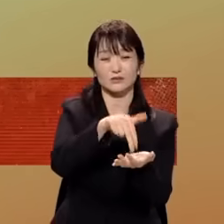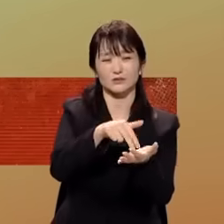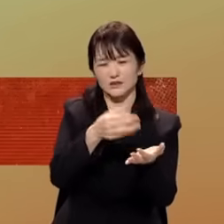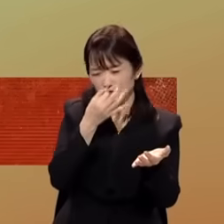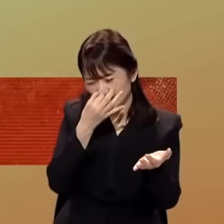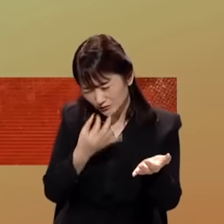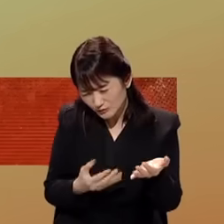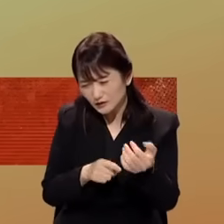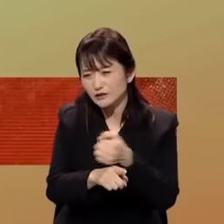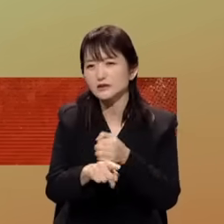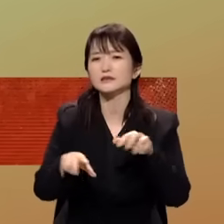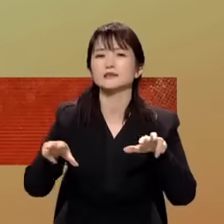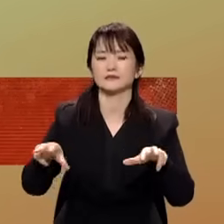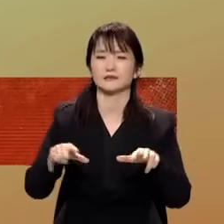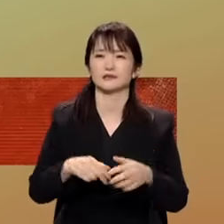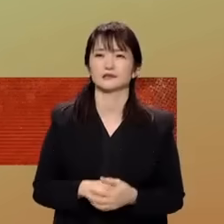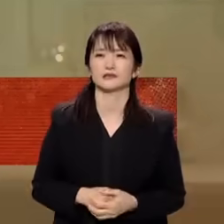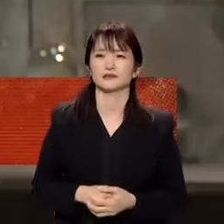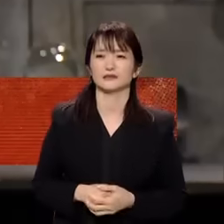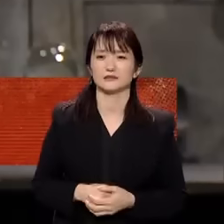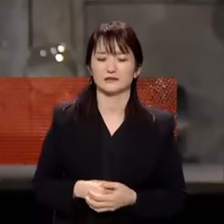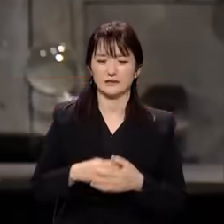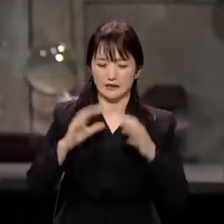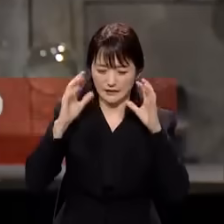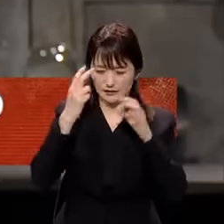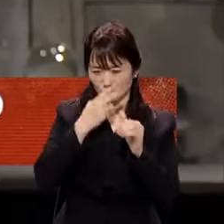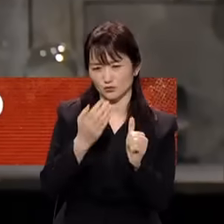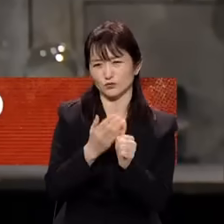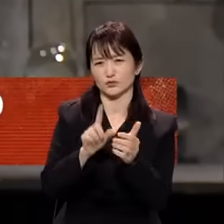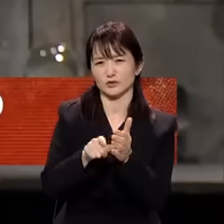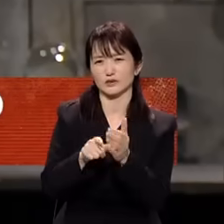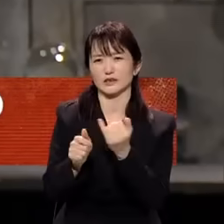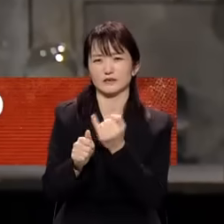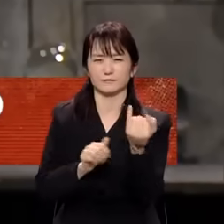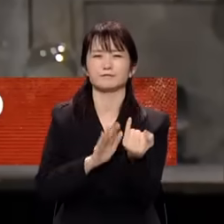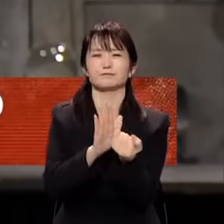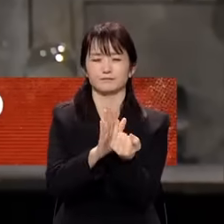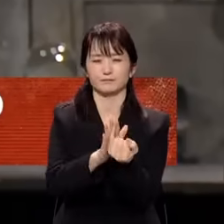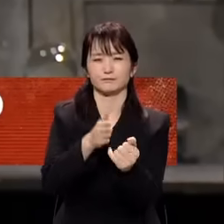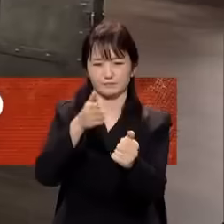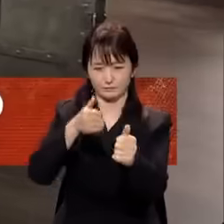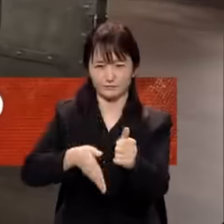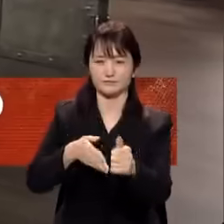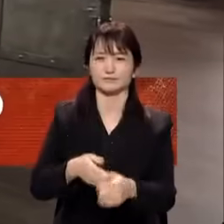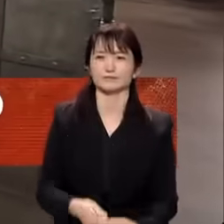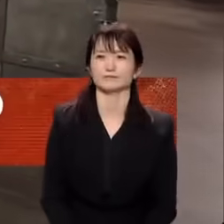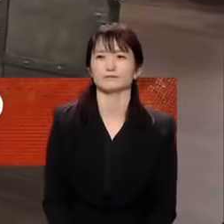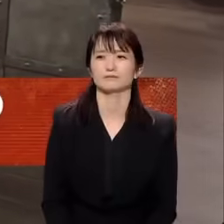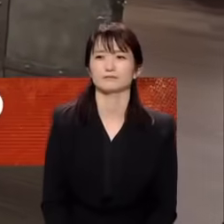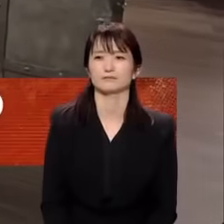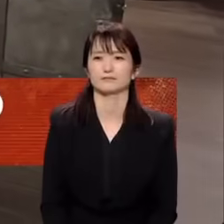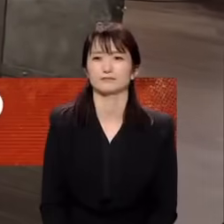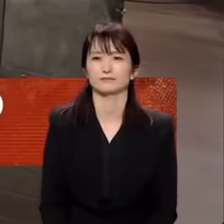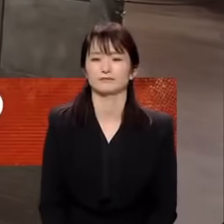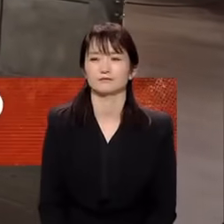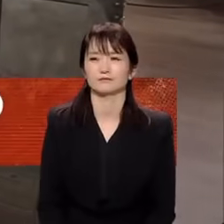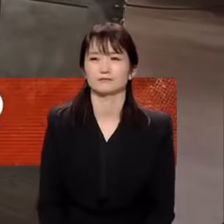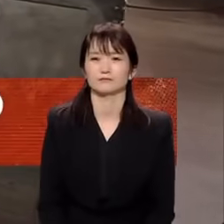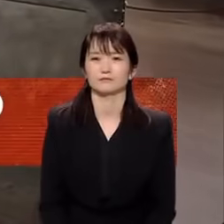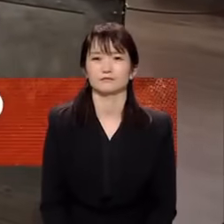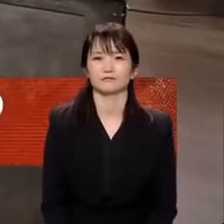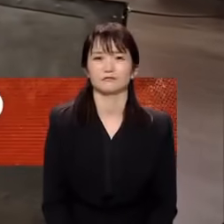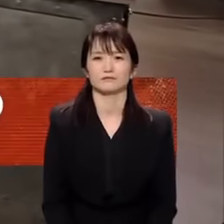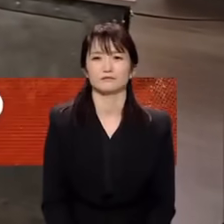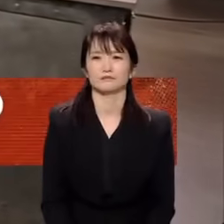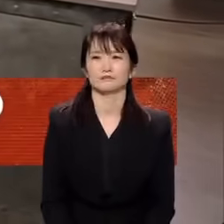거니까 지금 이 시기는 좀 아이 키우는 동안은 돌봐주시기 바랍니다. 자, 백 변호사님이 두 분 중에 한 분 손을 들어주셔야 되겠네. 뭐